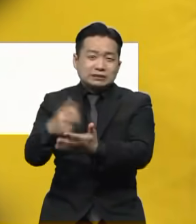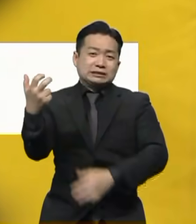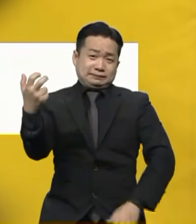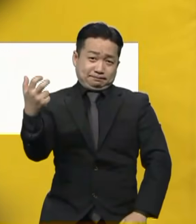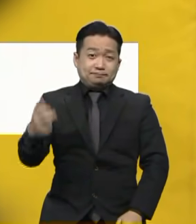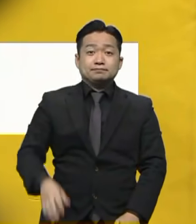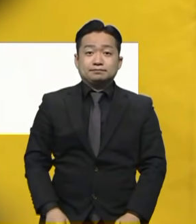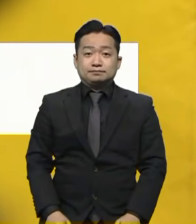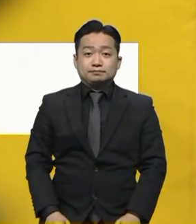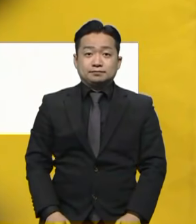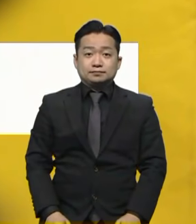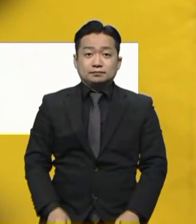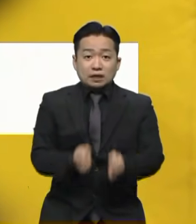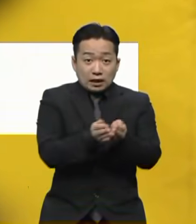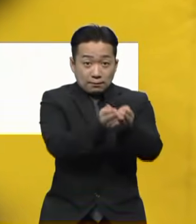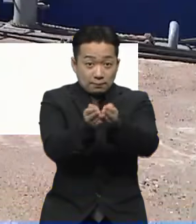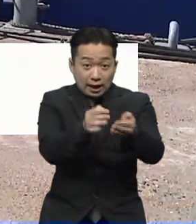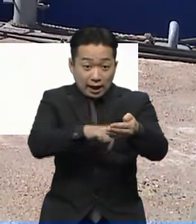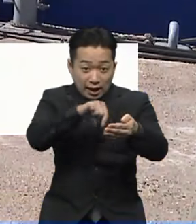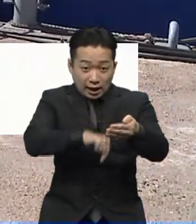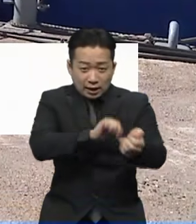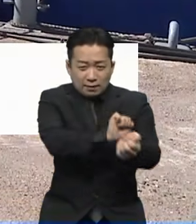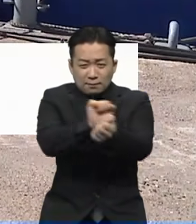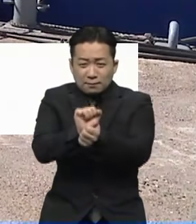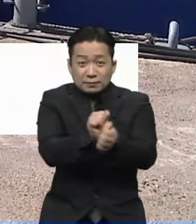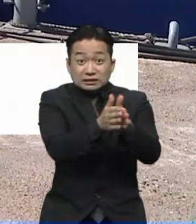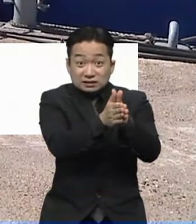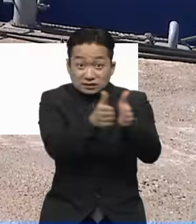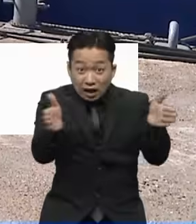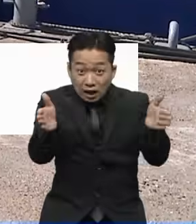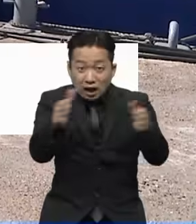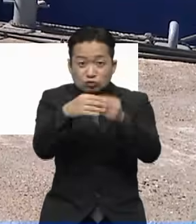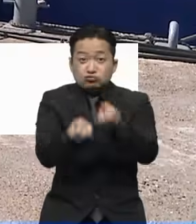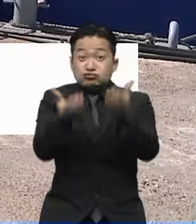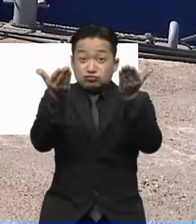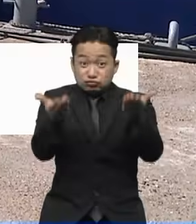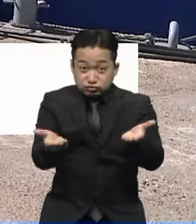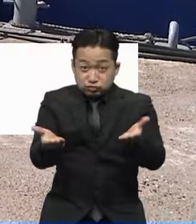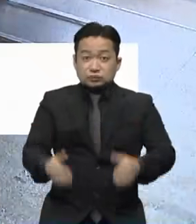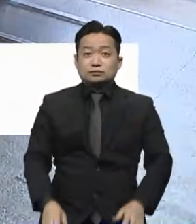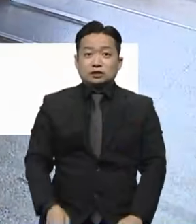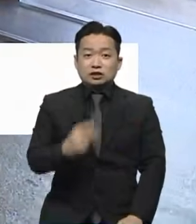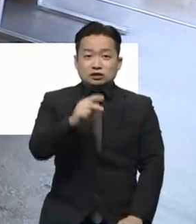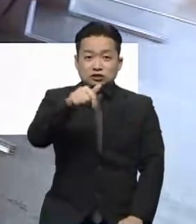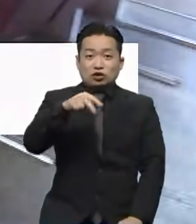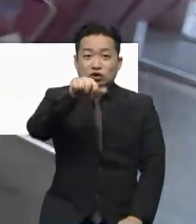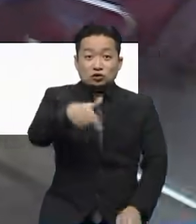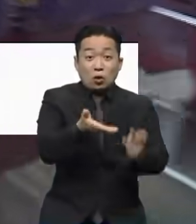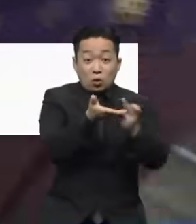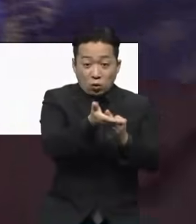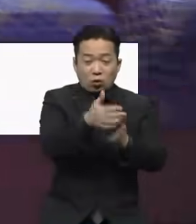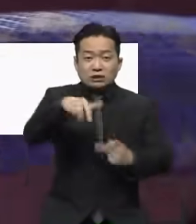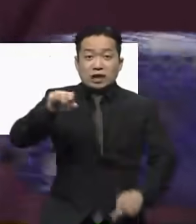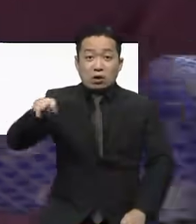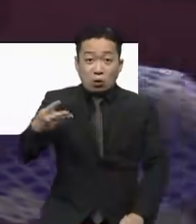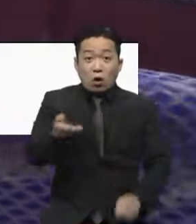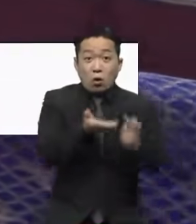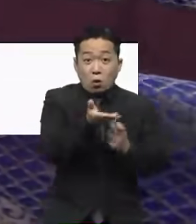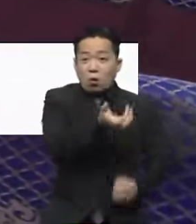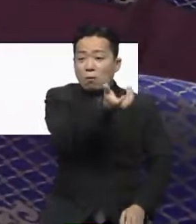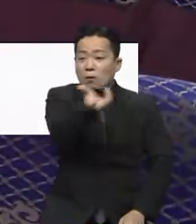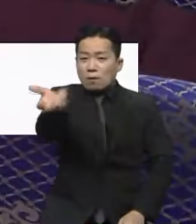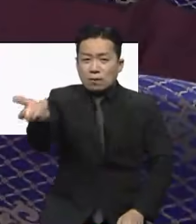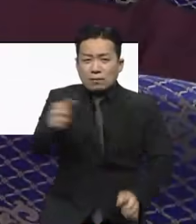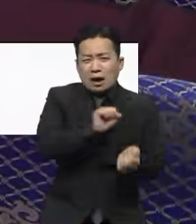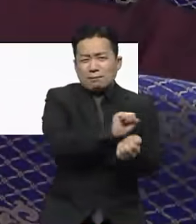늘었습니다. 여객선 내에서 전파가 시작돼 추석 연휴 동안 덕적도와 자월도 등 인근 섬들로